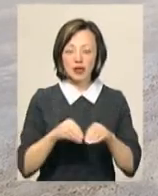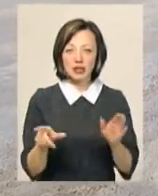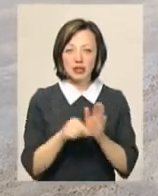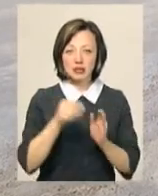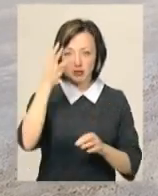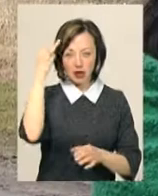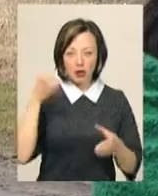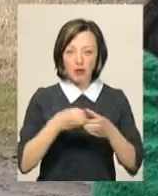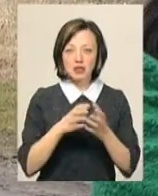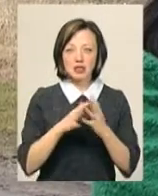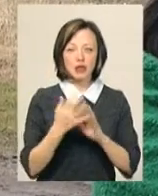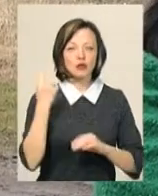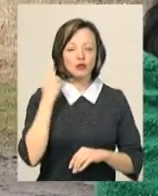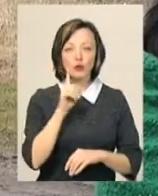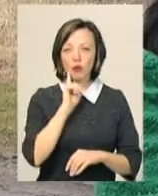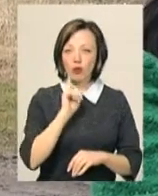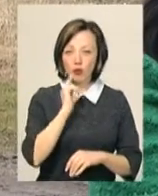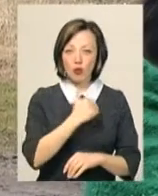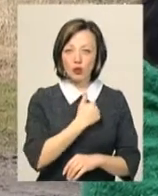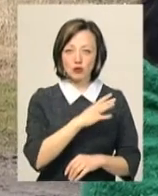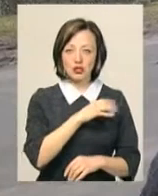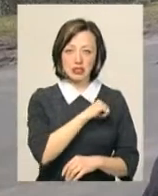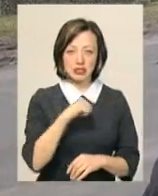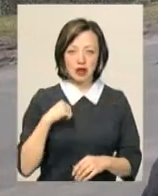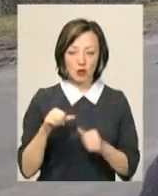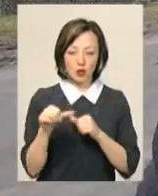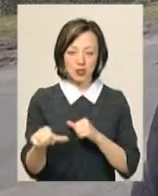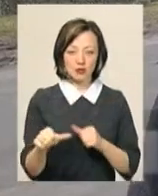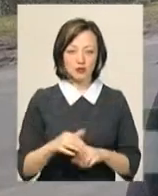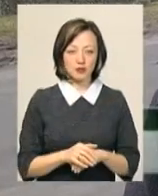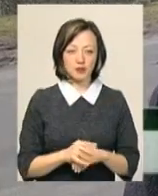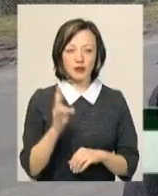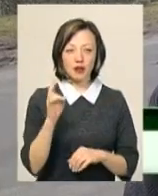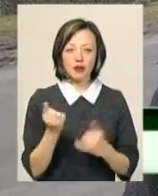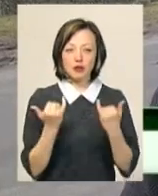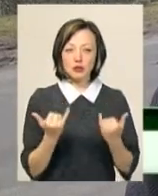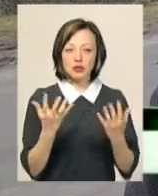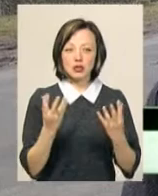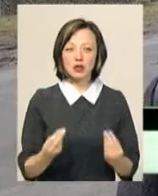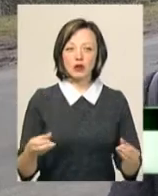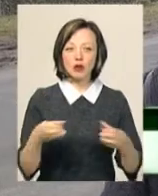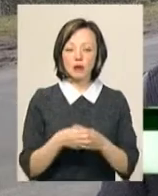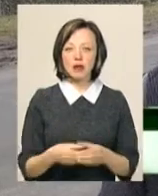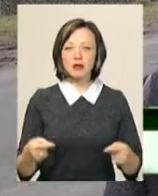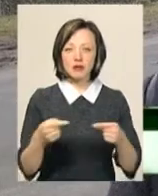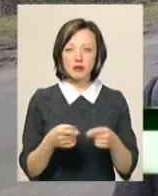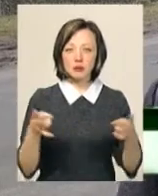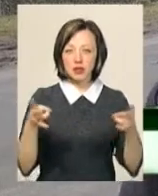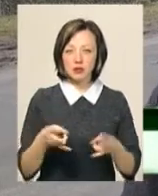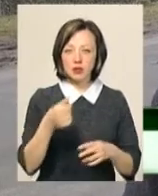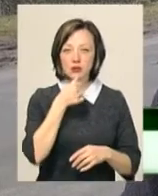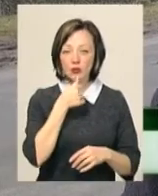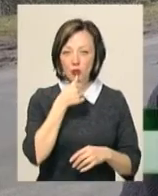центром громада села чула та поки хоче бути самостійною. На сьогоднішній день громада визначила, що потрібно